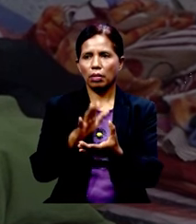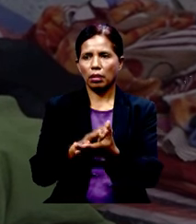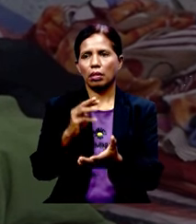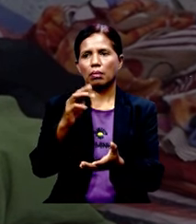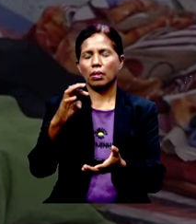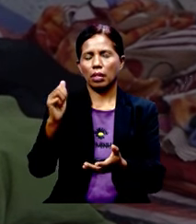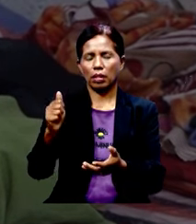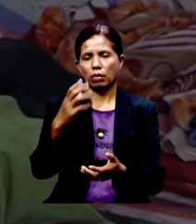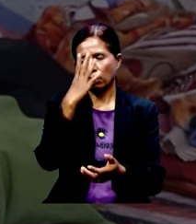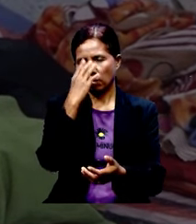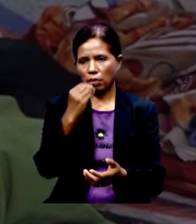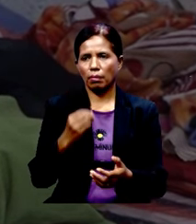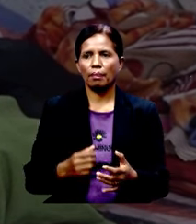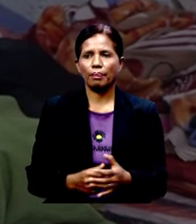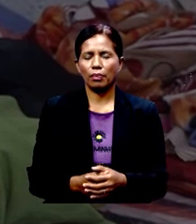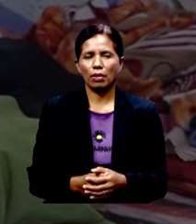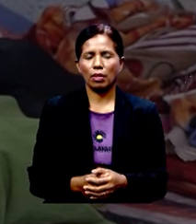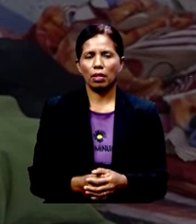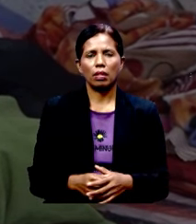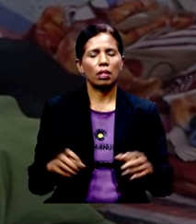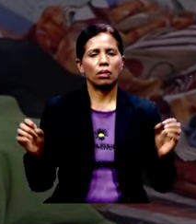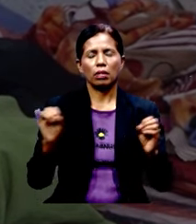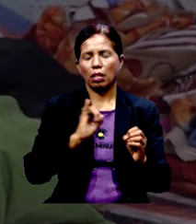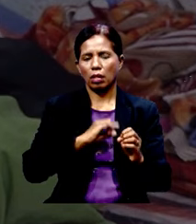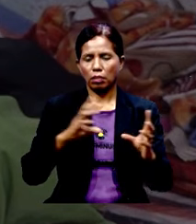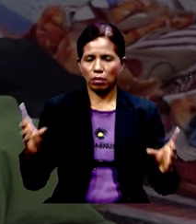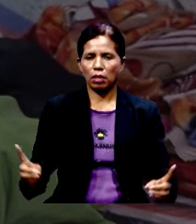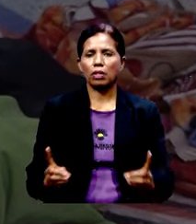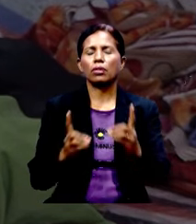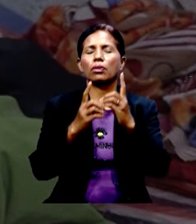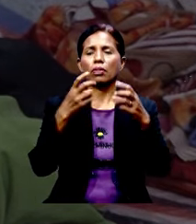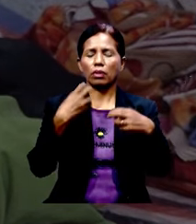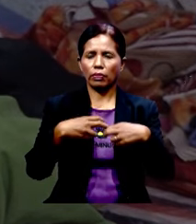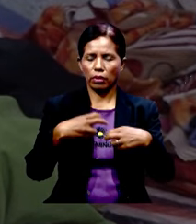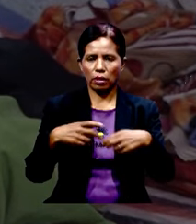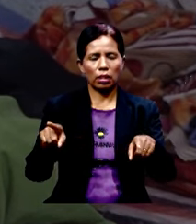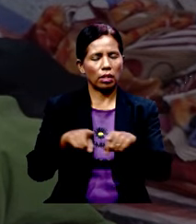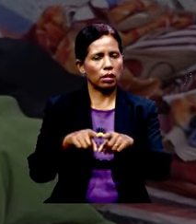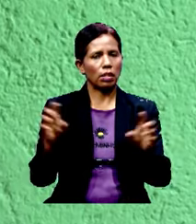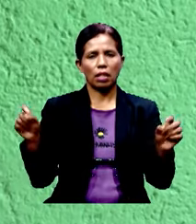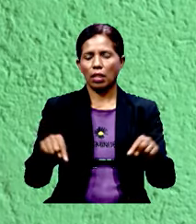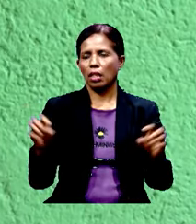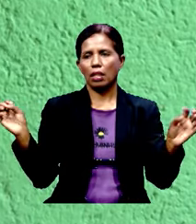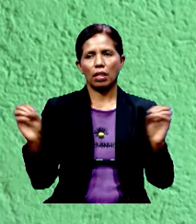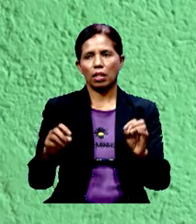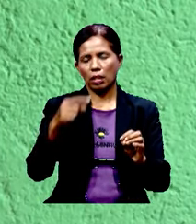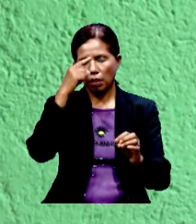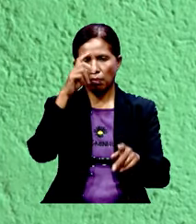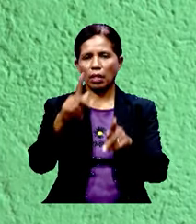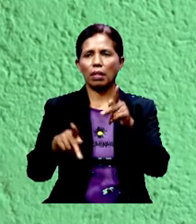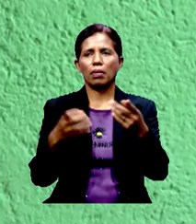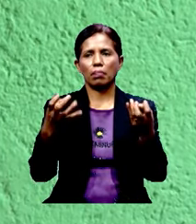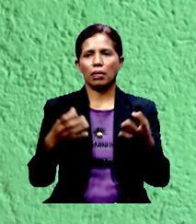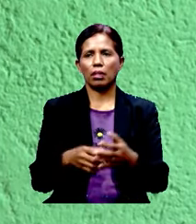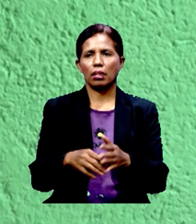atu baisa. La os hau deit mak hasuru dificuldade dan senala. Ema barak dal